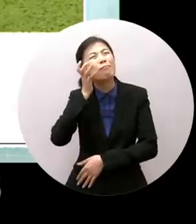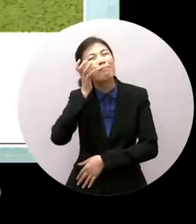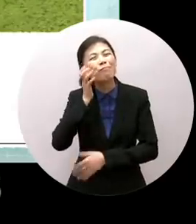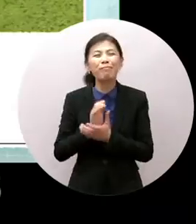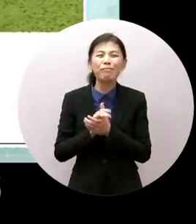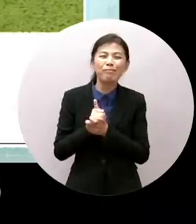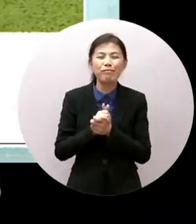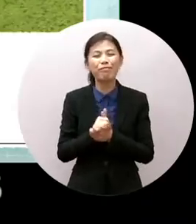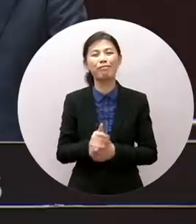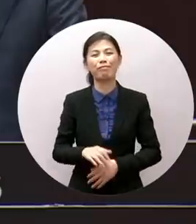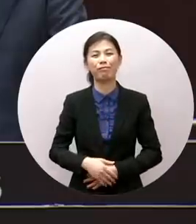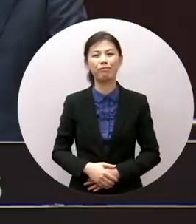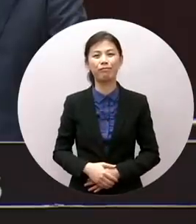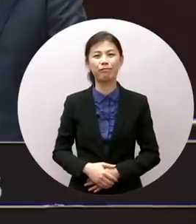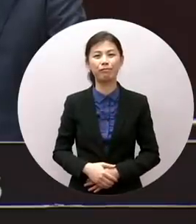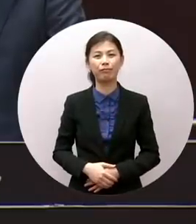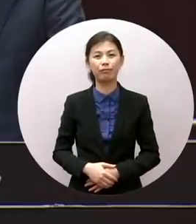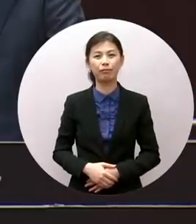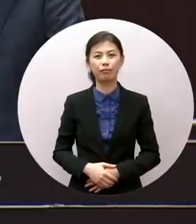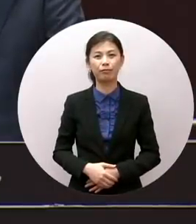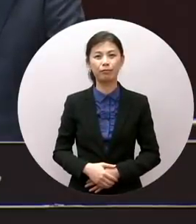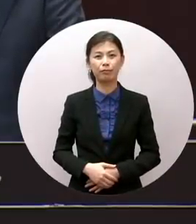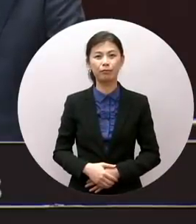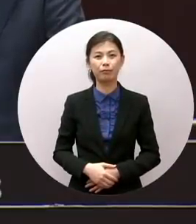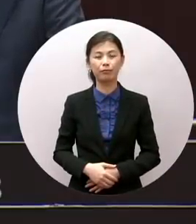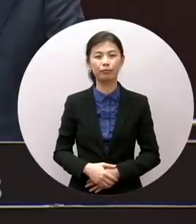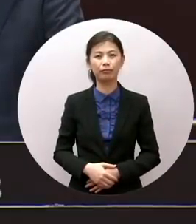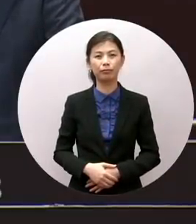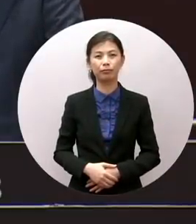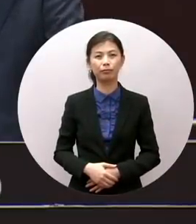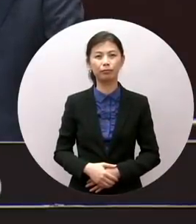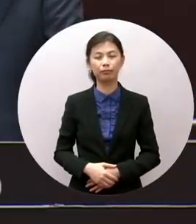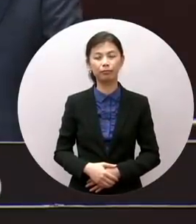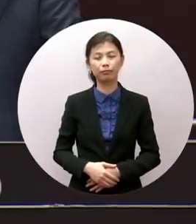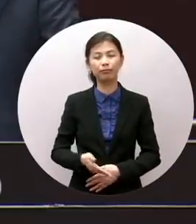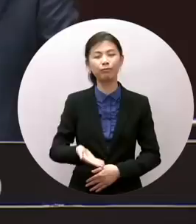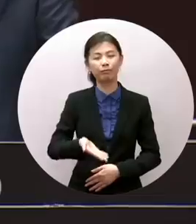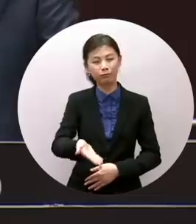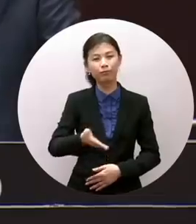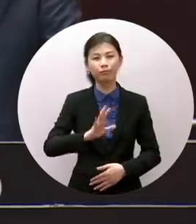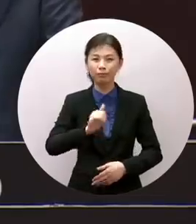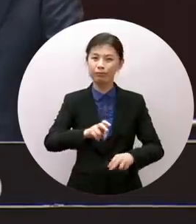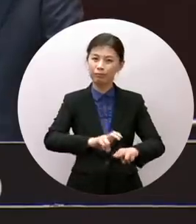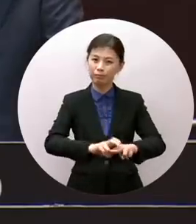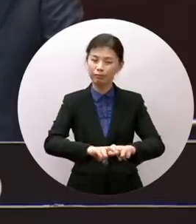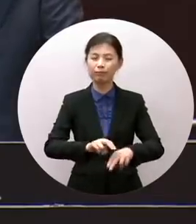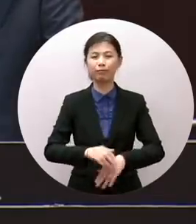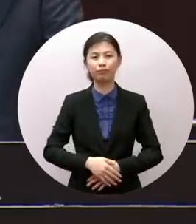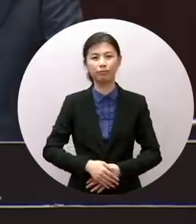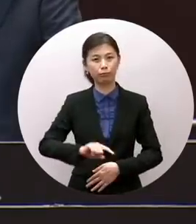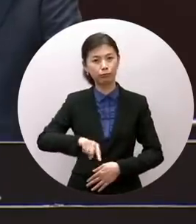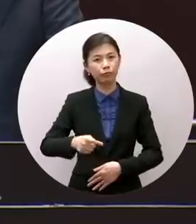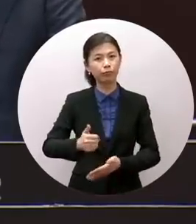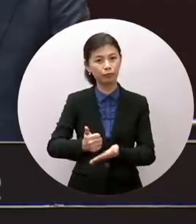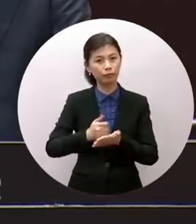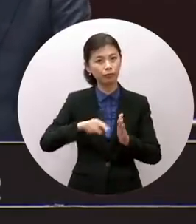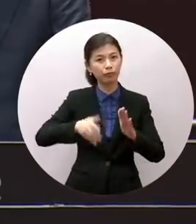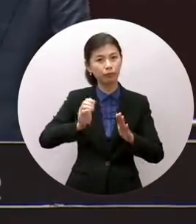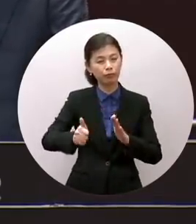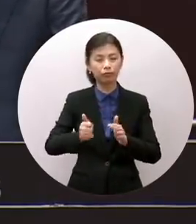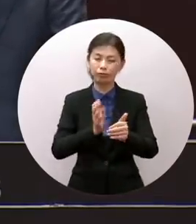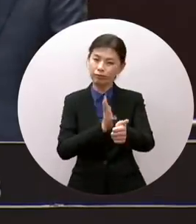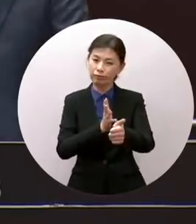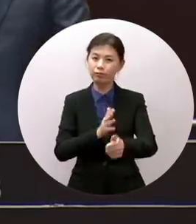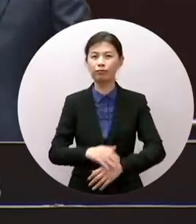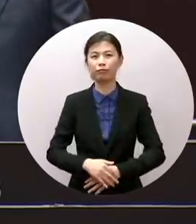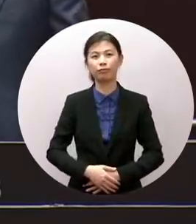会来配合。嘿。 哦、好，好，安尼，请部长，安尼请会，啊，我来请教咱的议长哈、 哦。请苏院